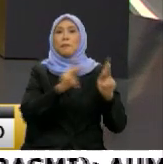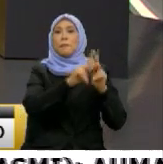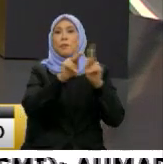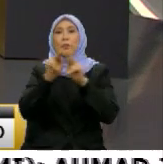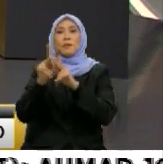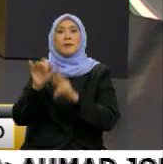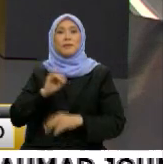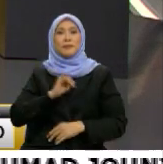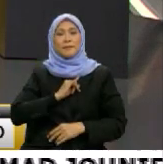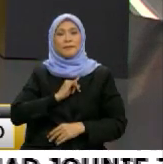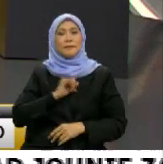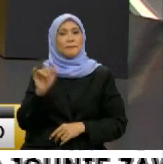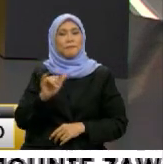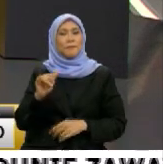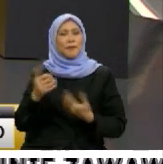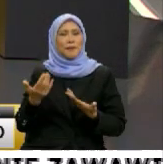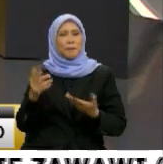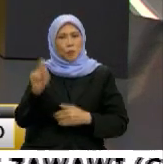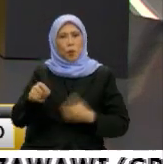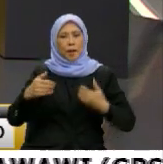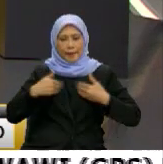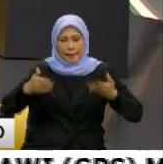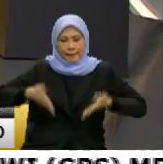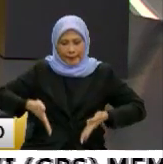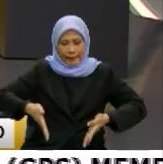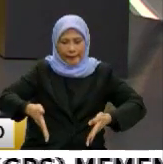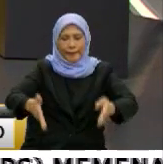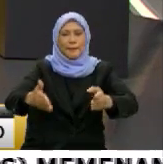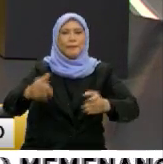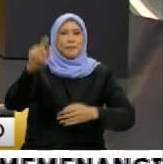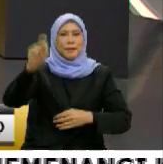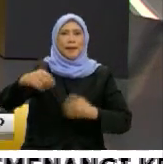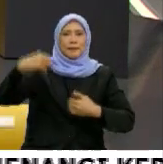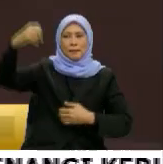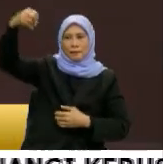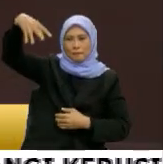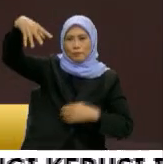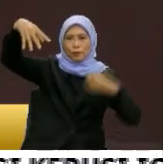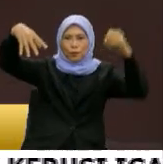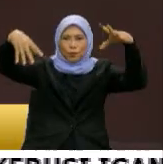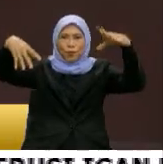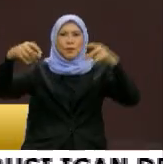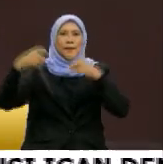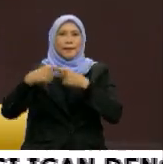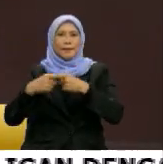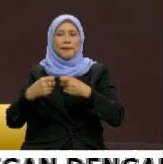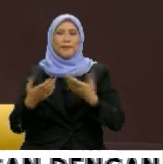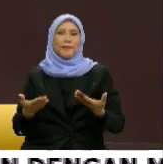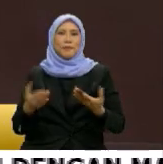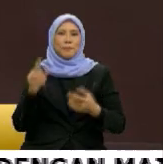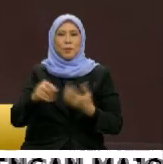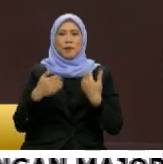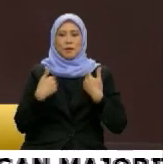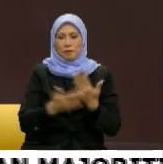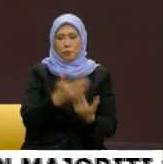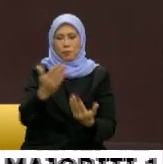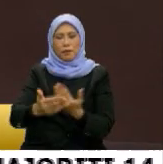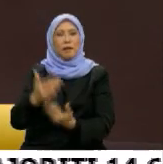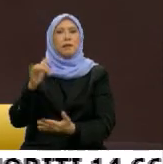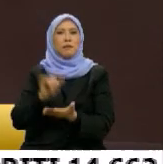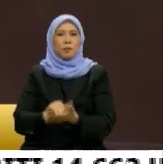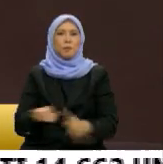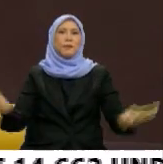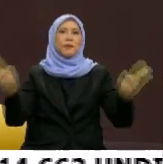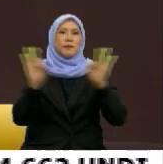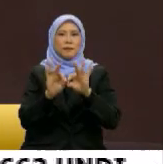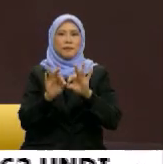kampung saya pun, saya nak ada jalan, saya nak ada elektrik, saya nak ada kemudahan-kemudahan ini. Itu yang menjadi